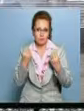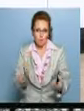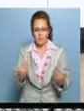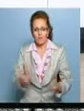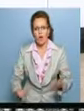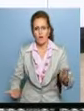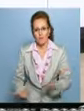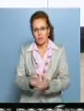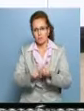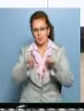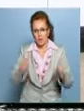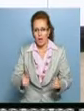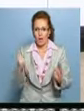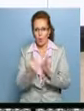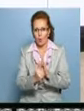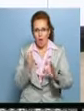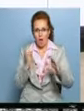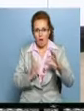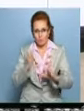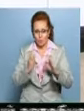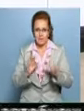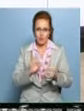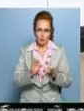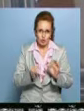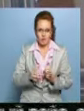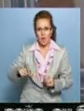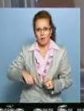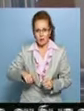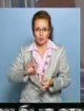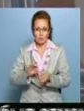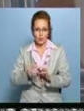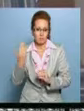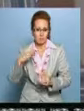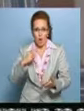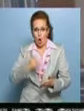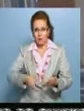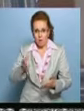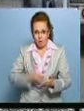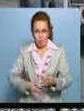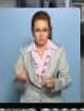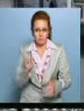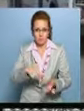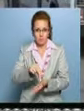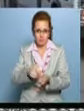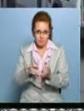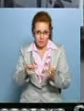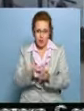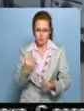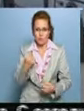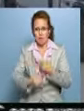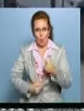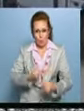автобусный рейс Ижевск Казань Ижевск он был отменён из-за снижения пассажиро потока теперь Автобус будет ходить регулярно рейс не